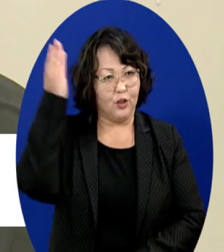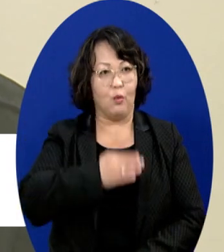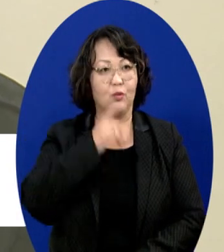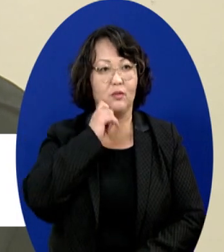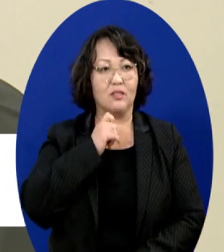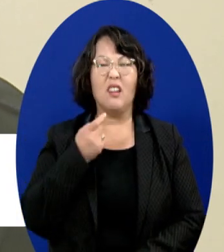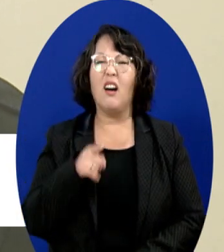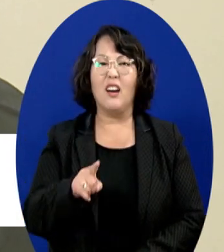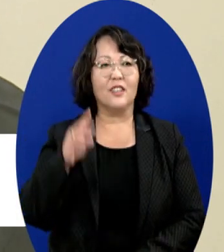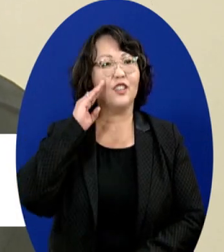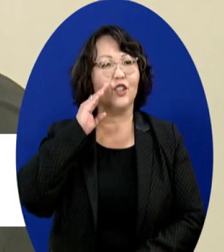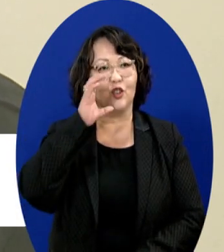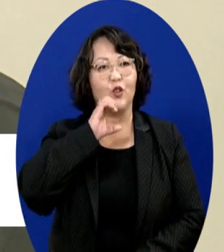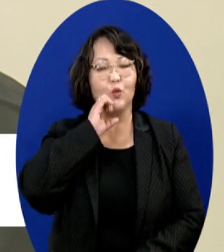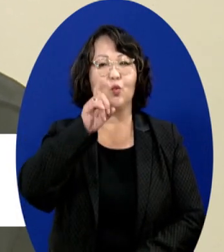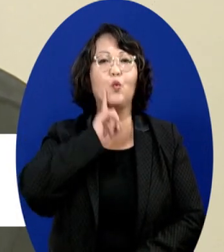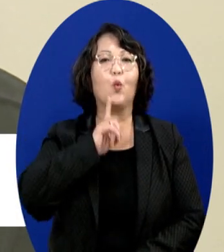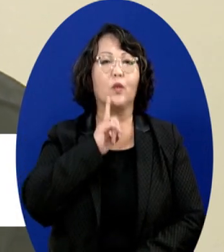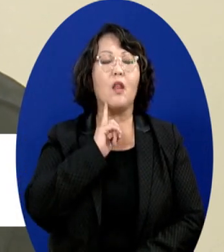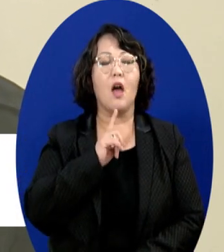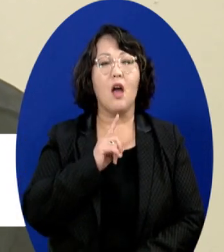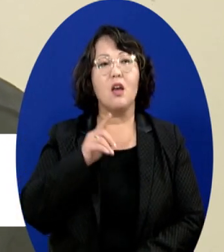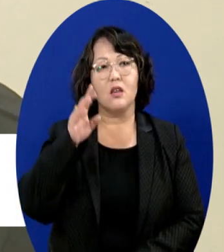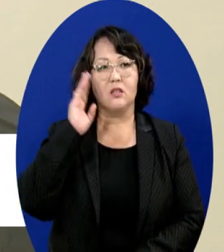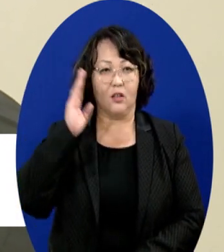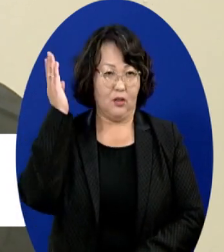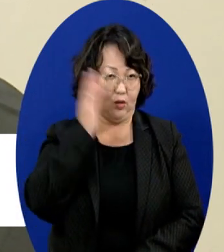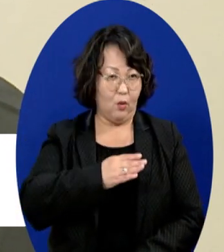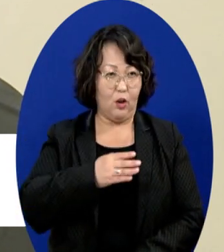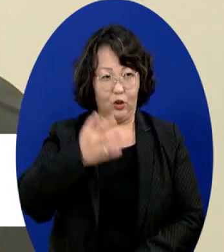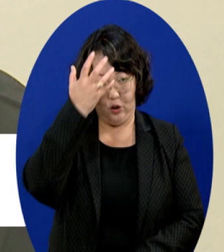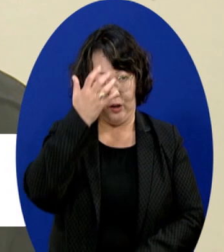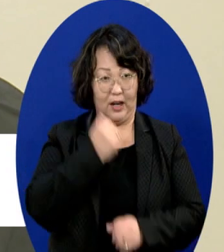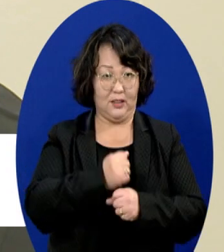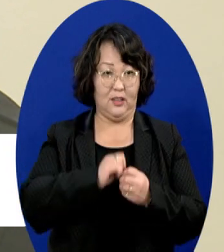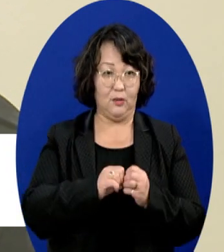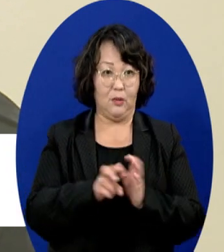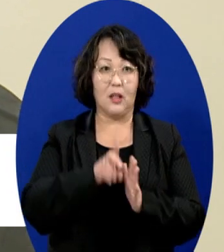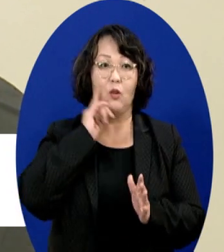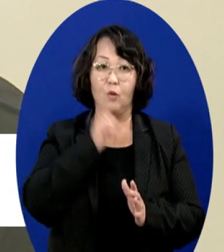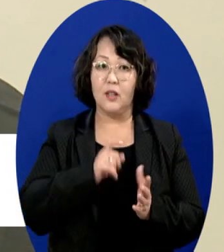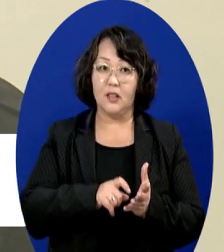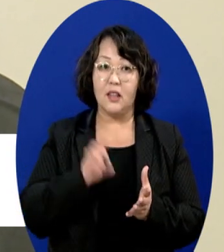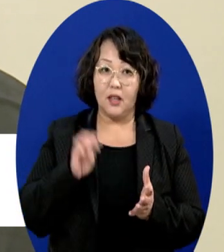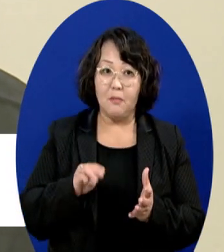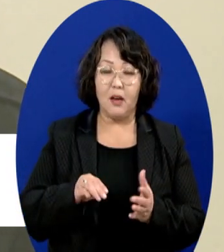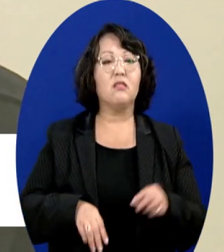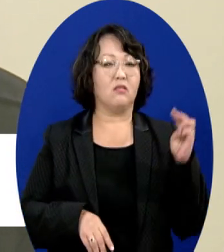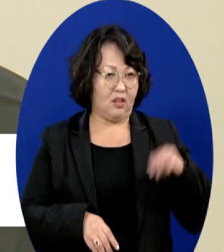Цэрэгт сонирхолтой их туртай. Тэгээ цэрэгт явсанаар бас төрийн алба агчд болох гэдэг бас залуу хүмүүст бас хэрэгтэй тийм ээ шүү дээ. Тийм